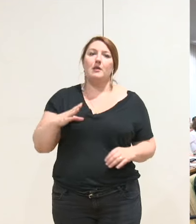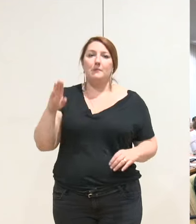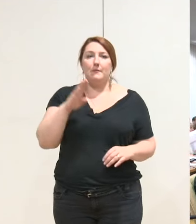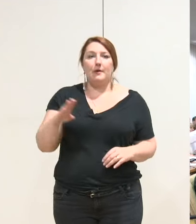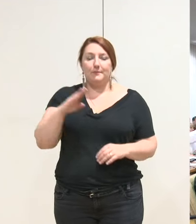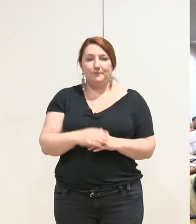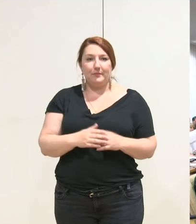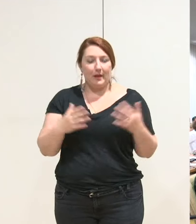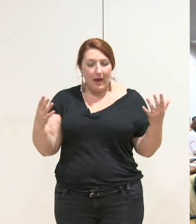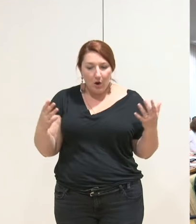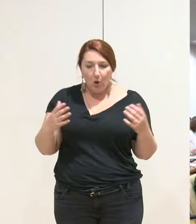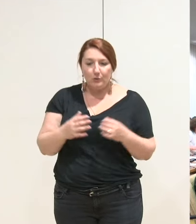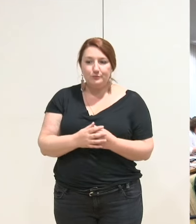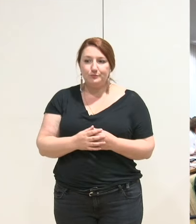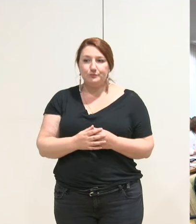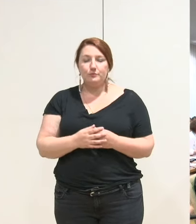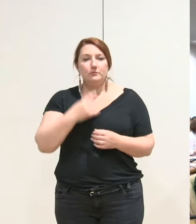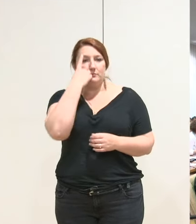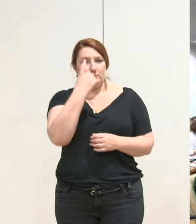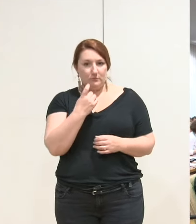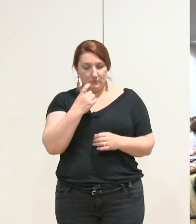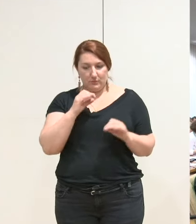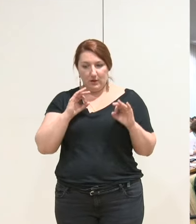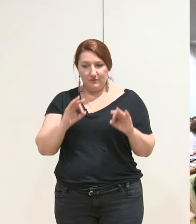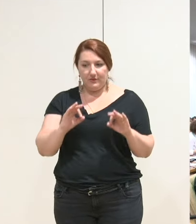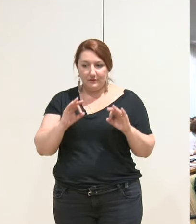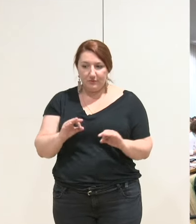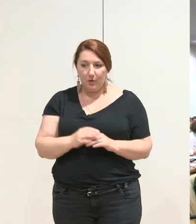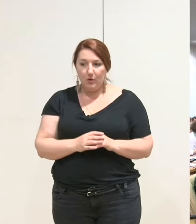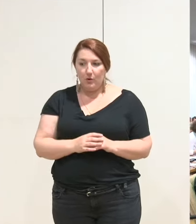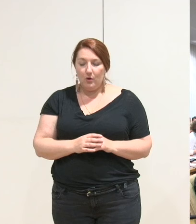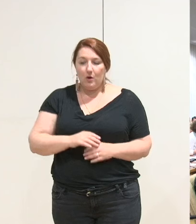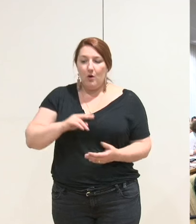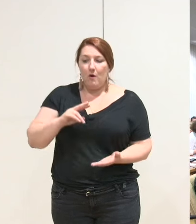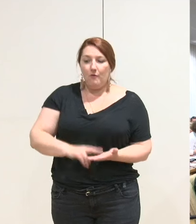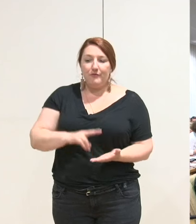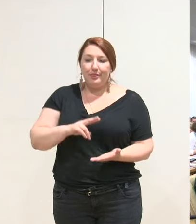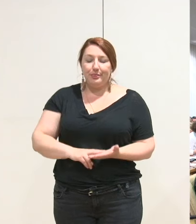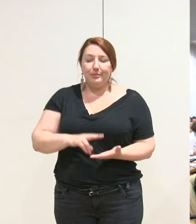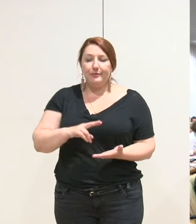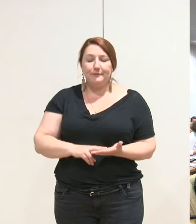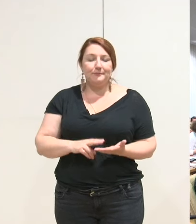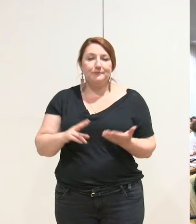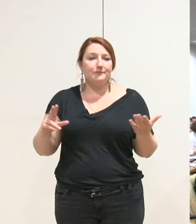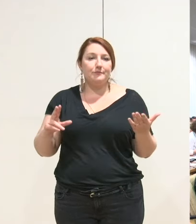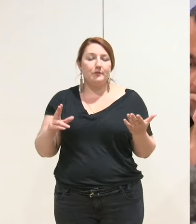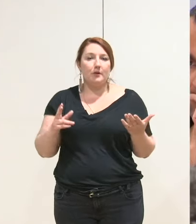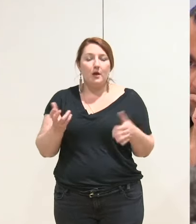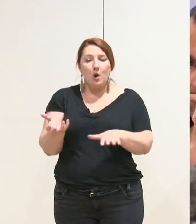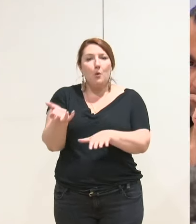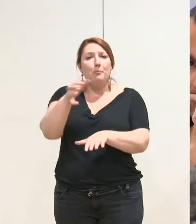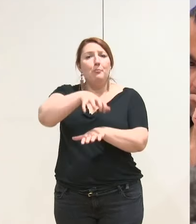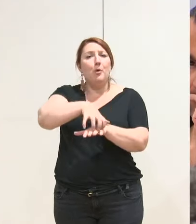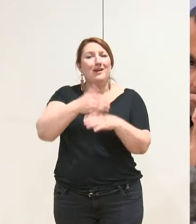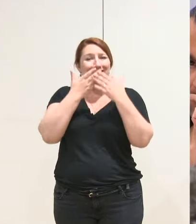alors à cette question effectivement en fait le le pôle cinéma